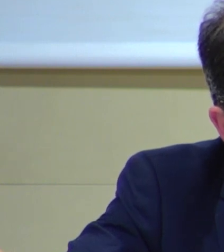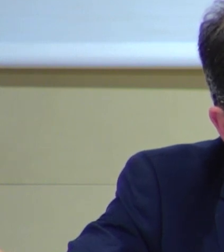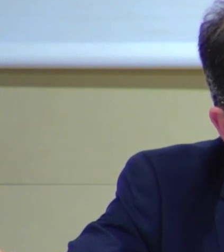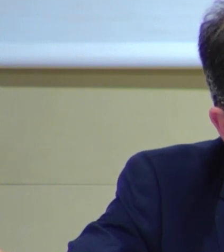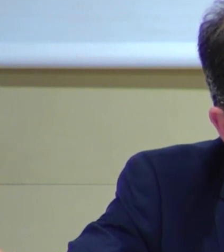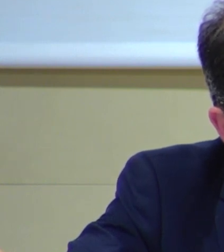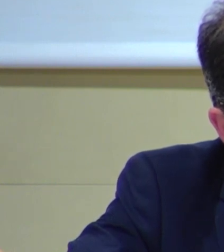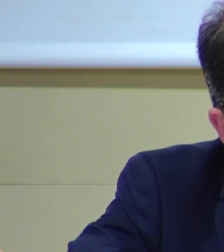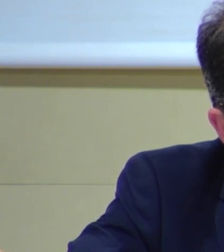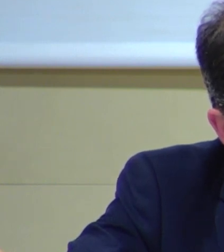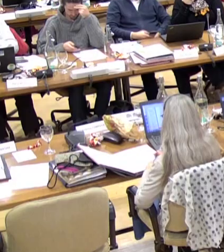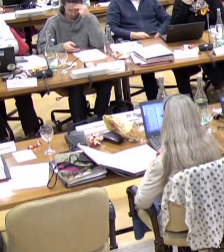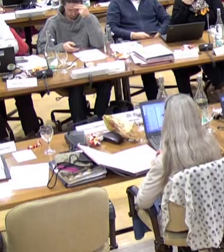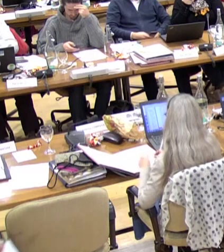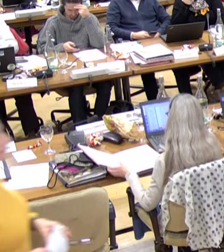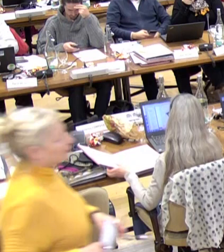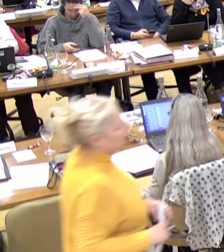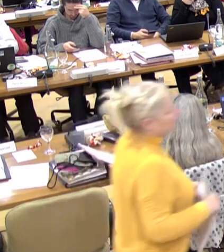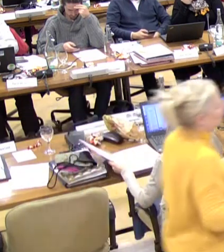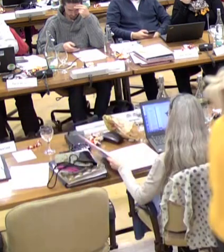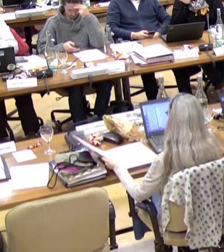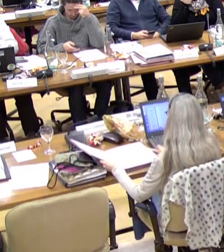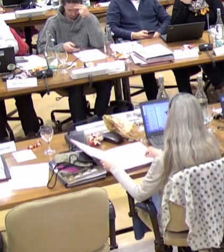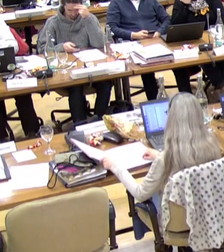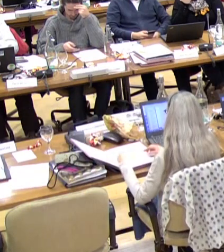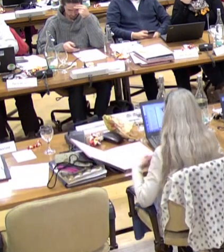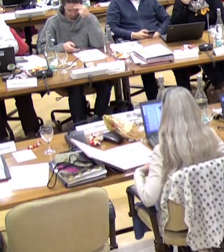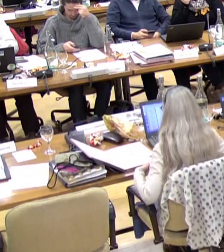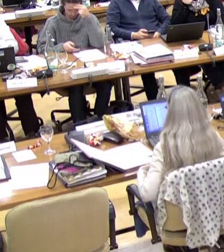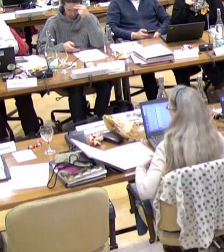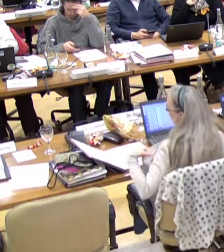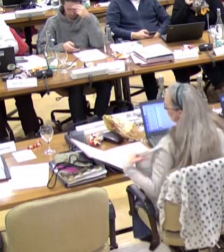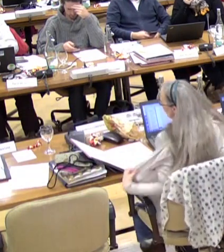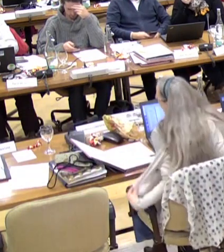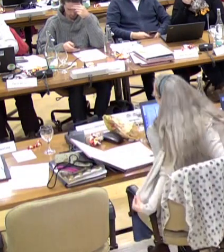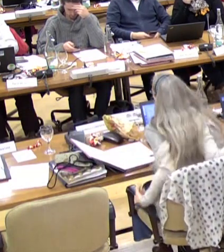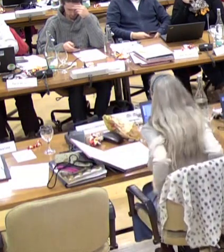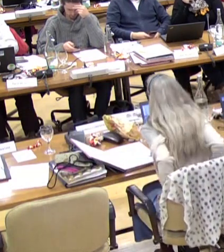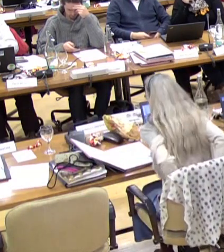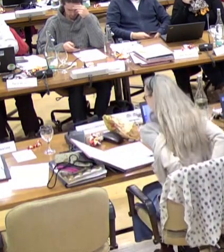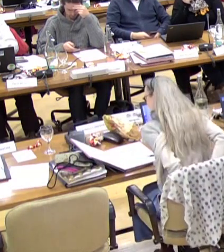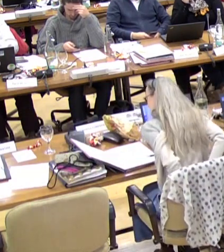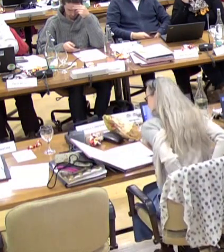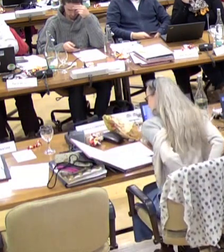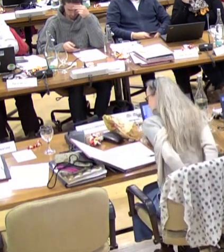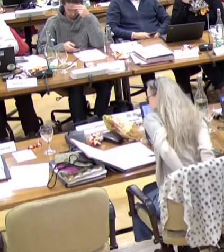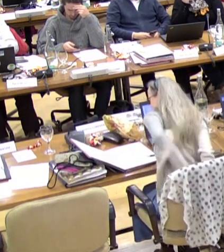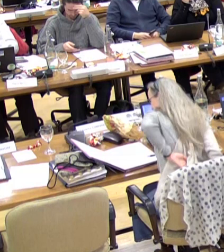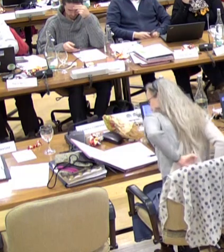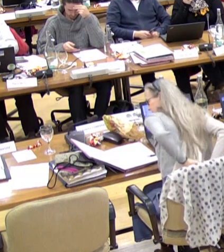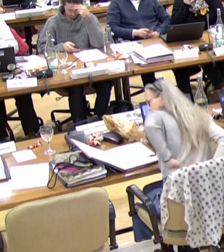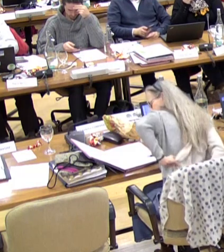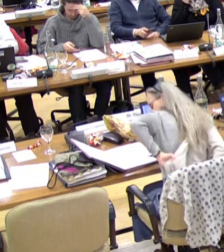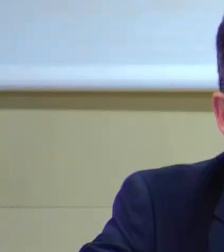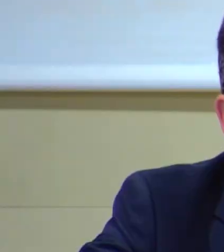autorisation du droit des sols comment sont mises à disposition par grenoble alpes métropole du logiciel oxalis qui ne prend pas part au vote